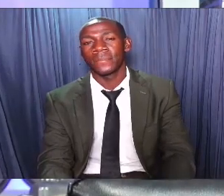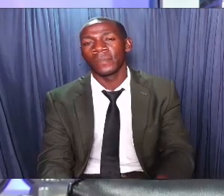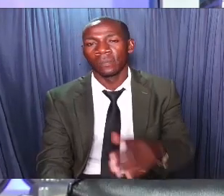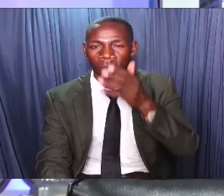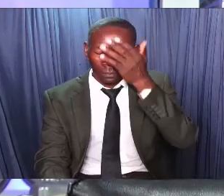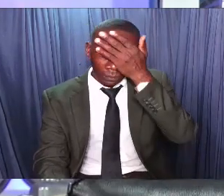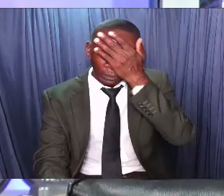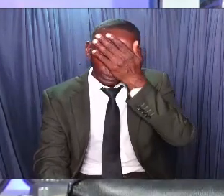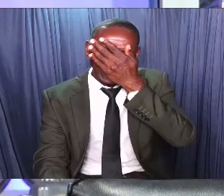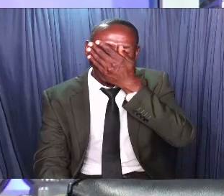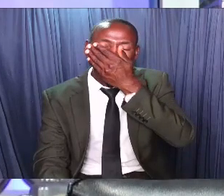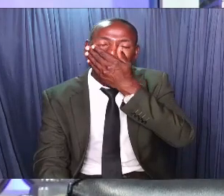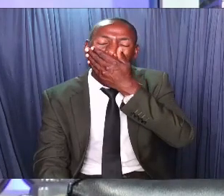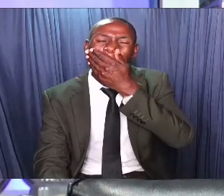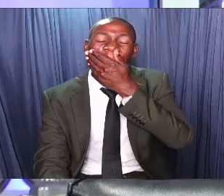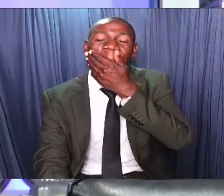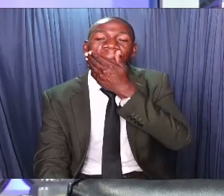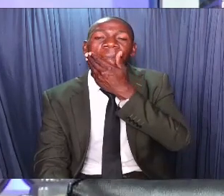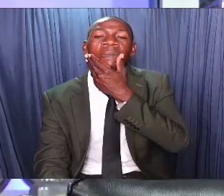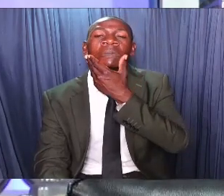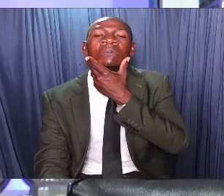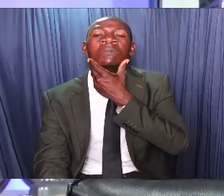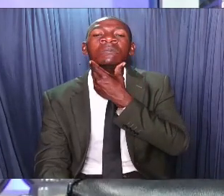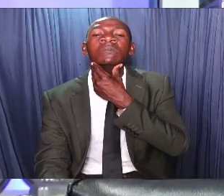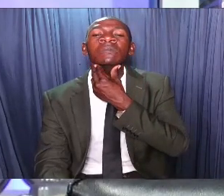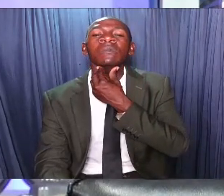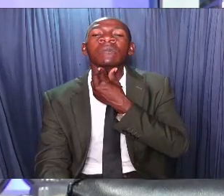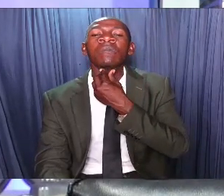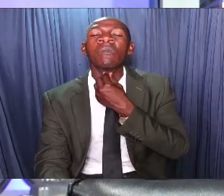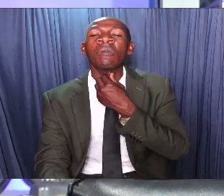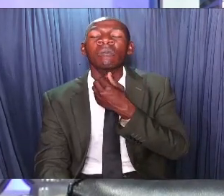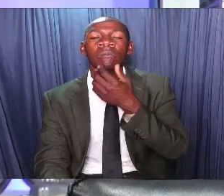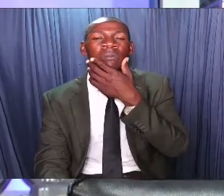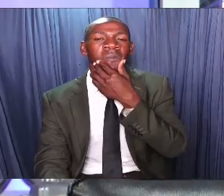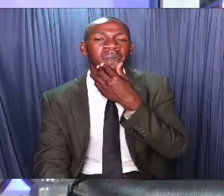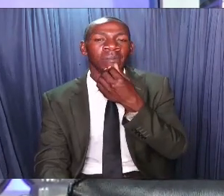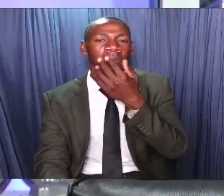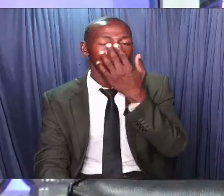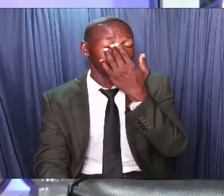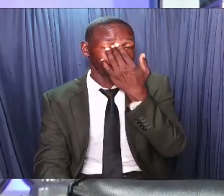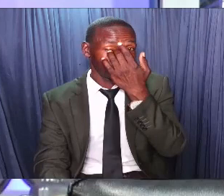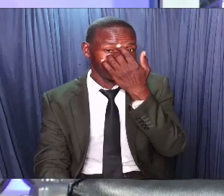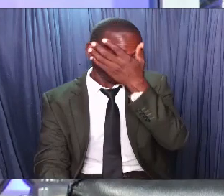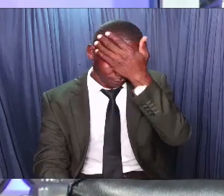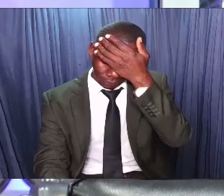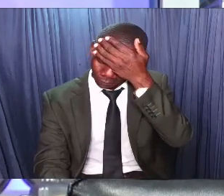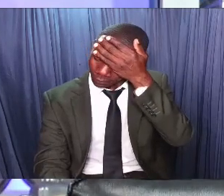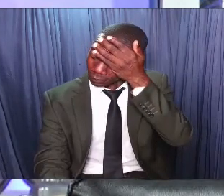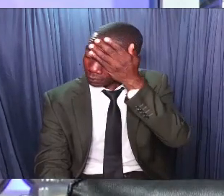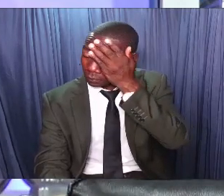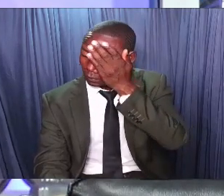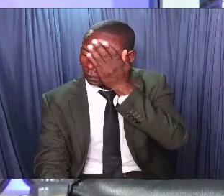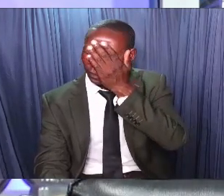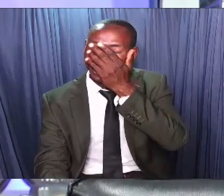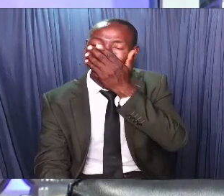whose son was sick at Capernaum. When he heard that Jesus was come out of Judea into Galilee, he went